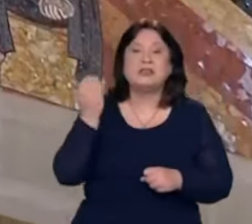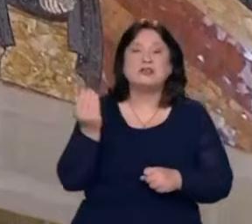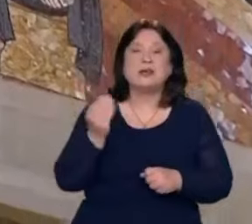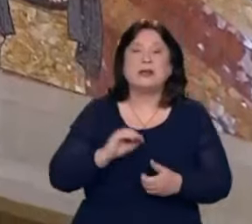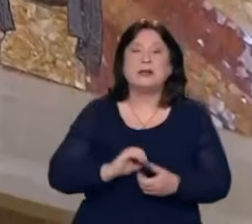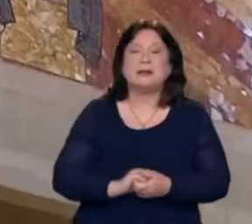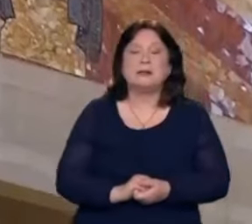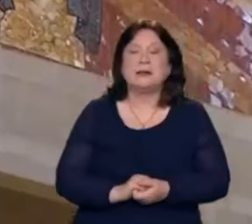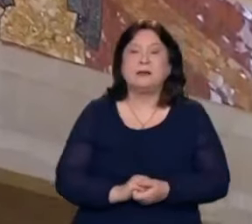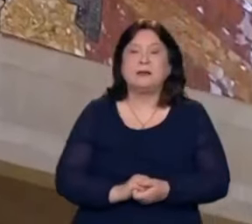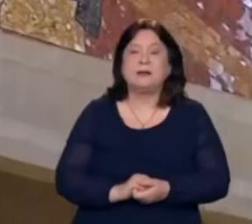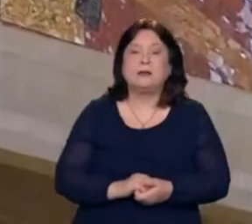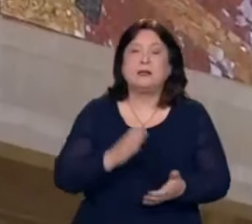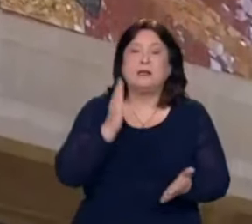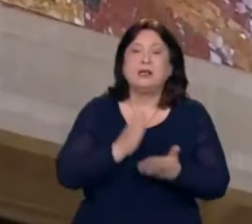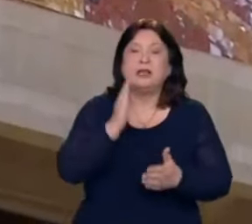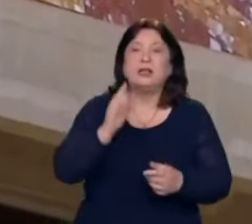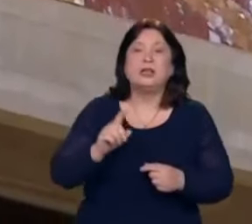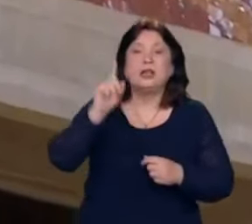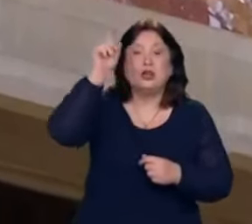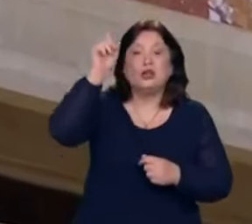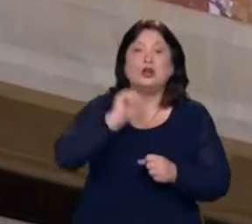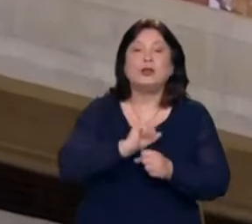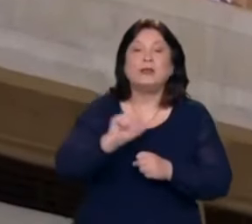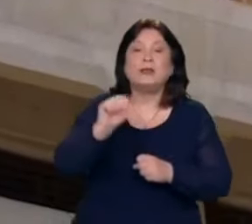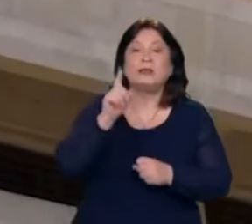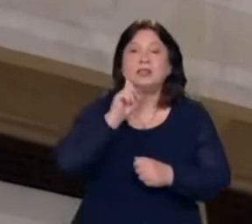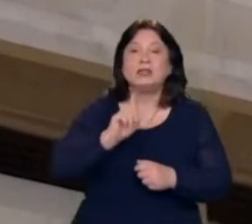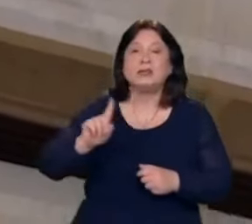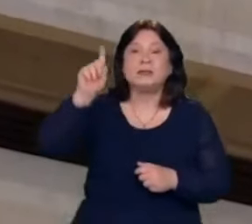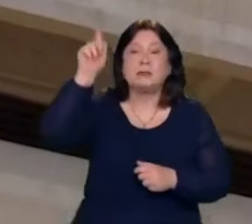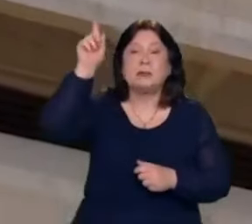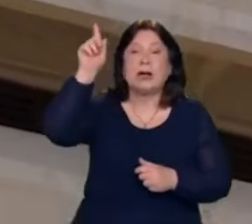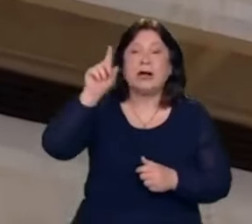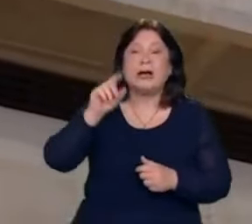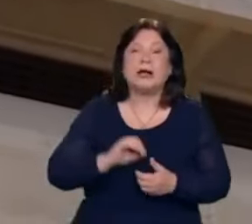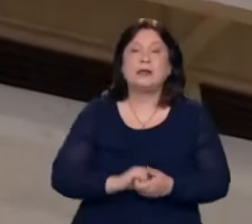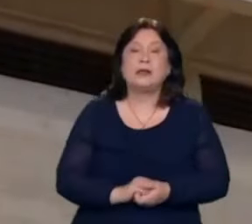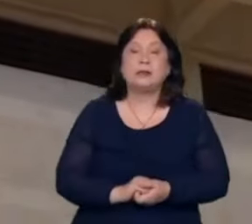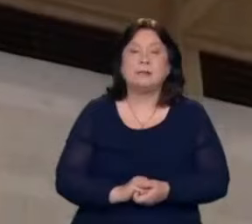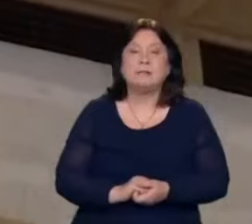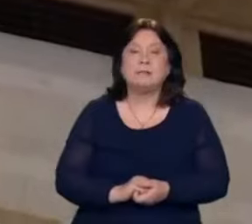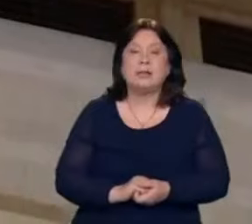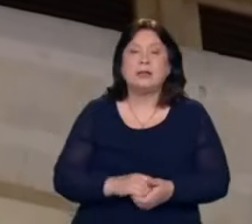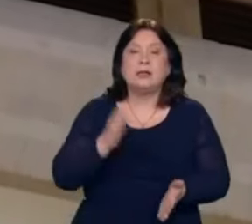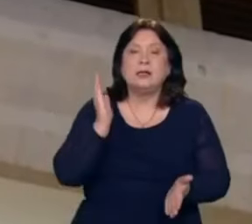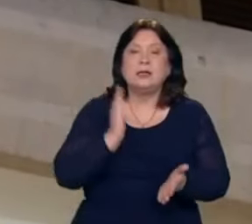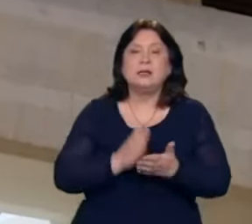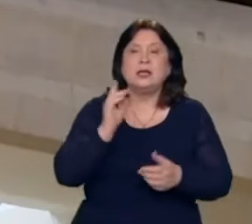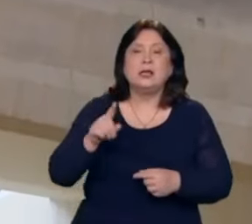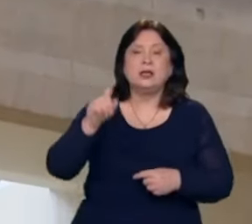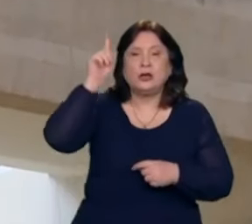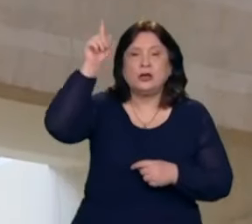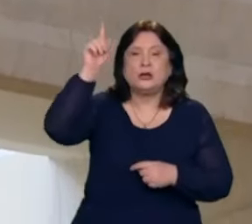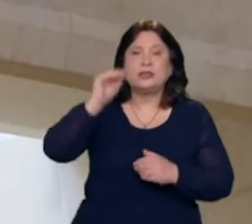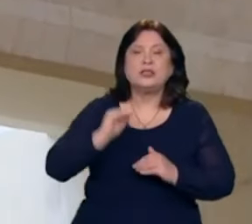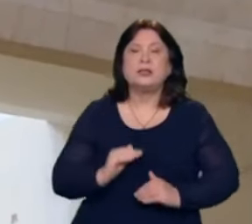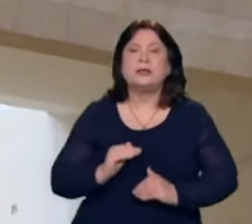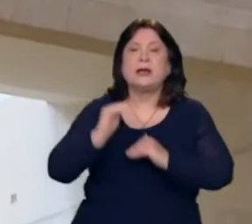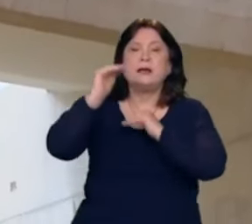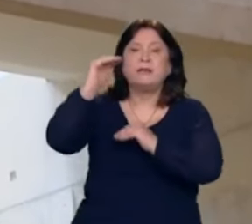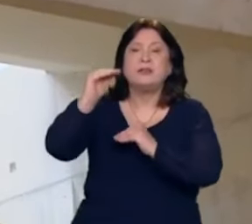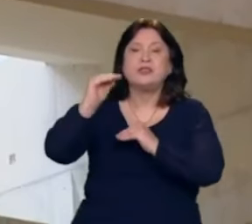jest święty tylko Tyś jest panem tylko